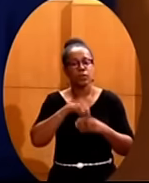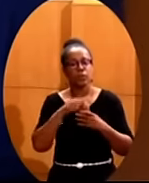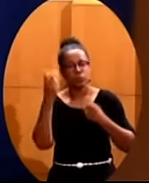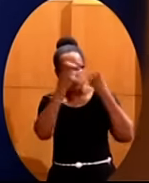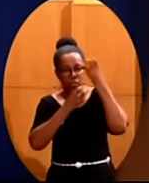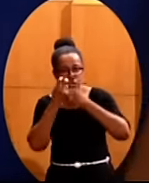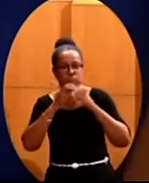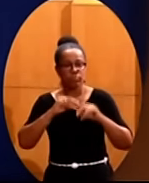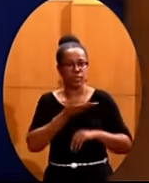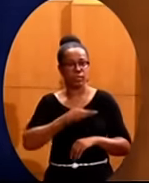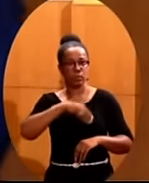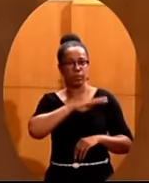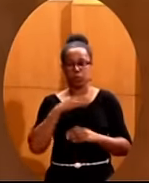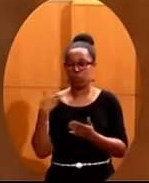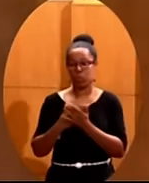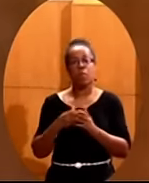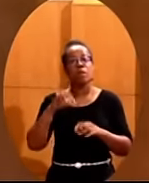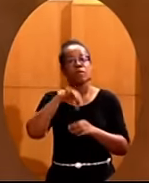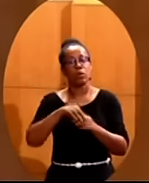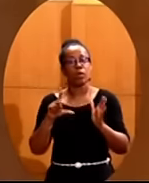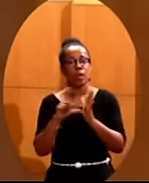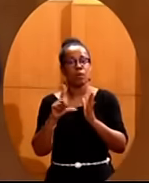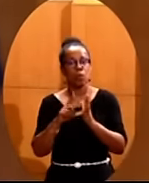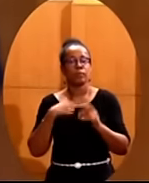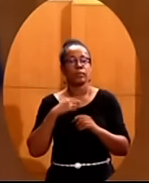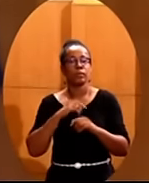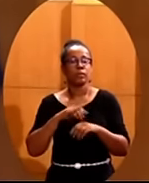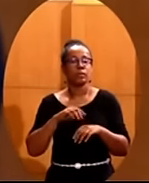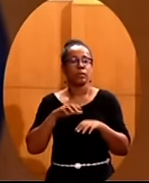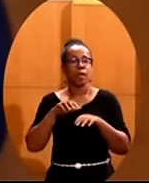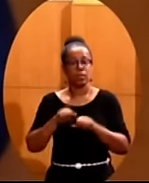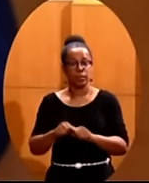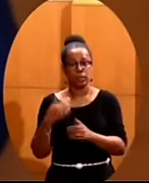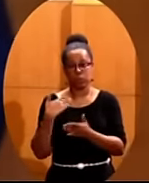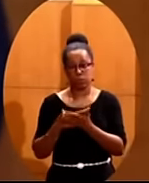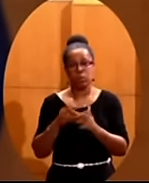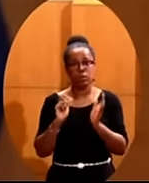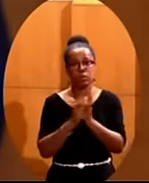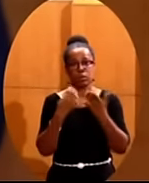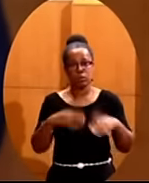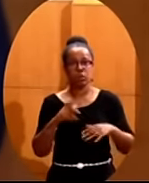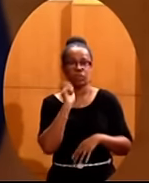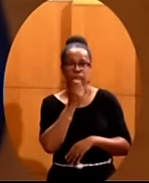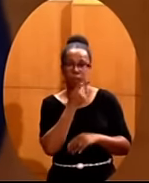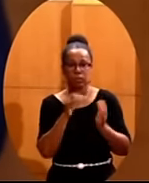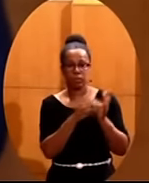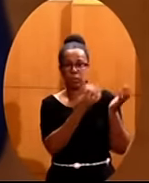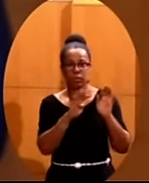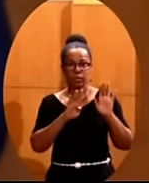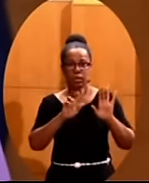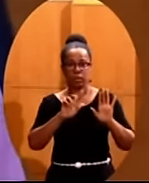responsabilité depuis le vote de la loi d'assimilation du 19 mars 1946